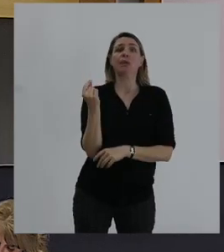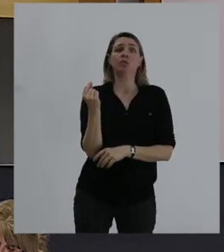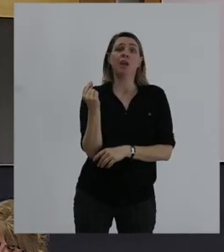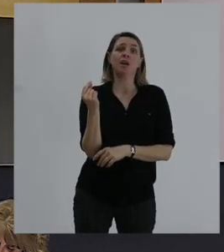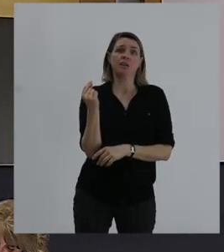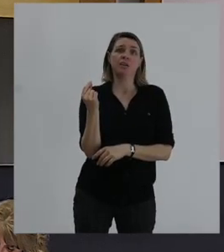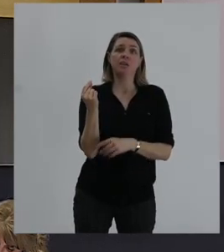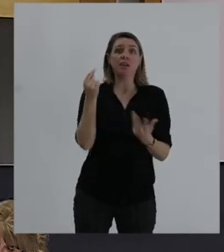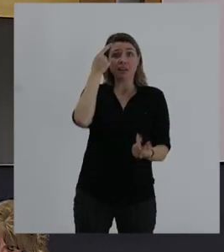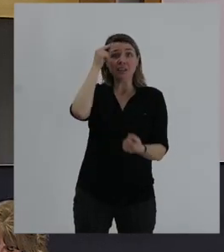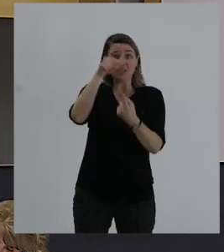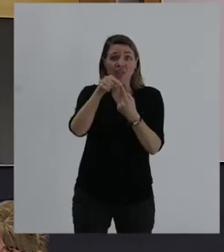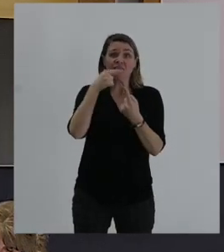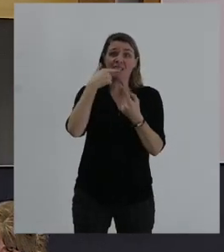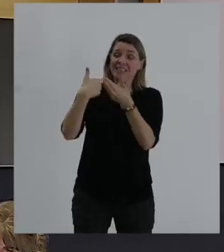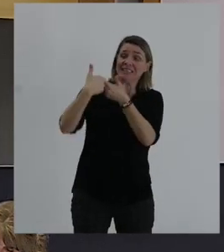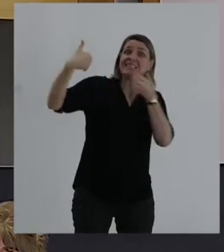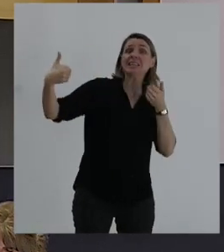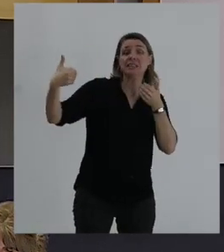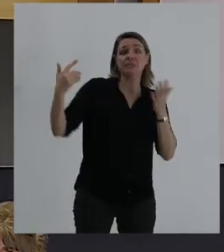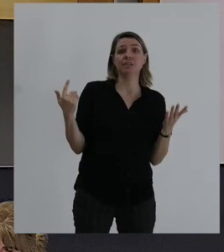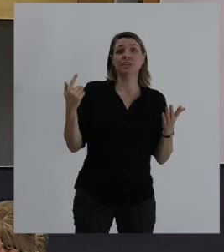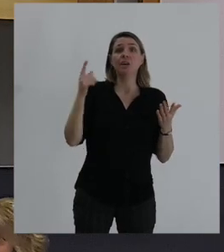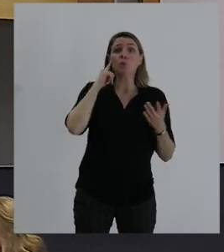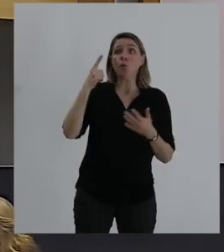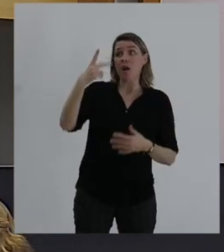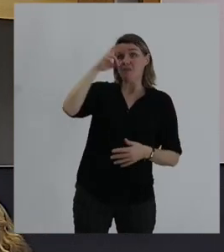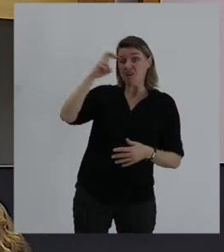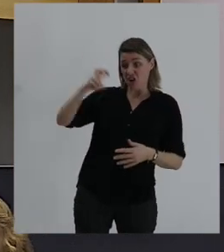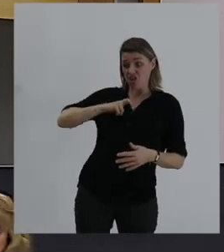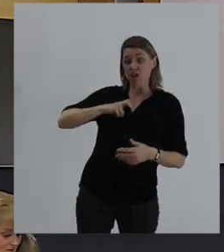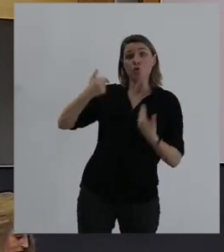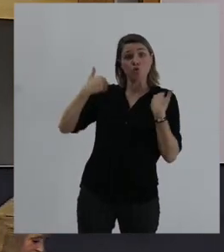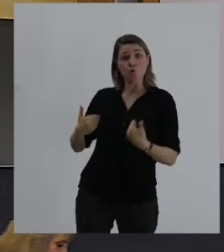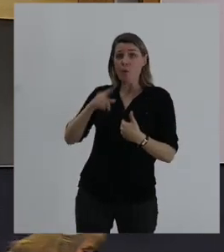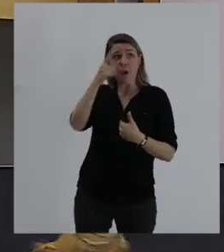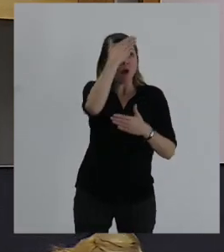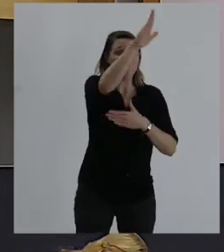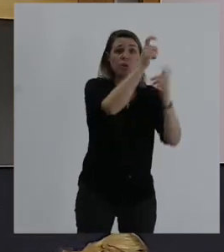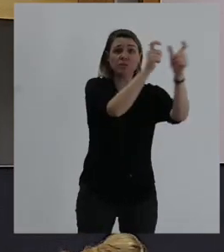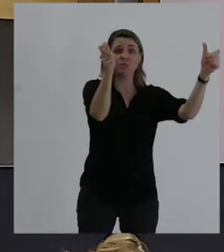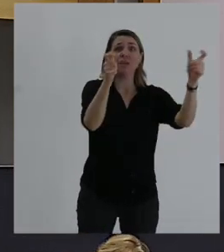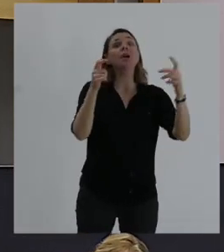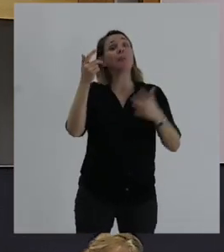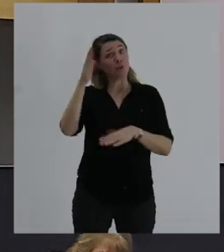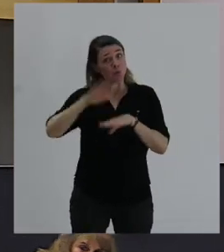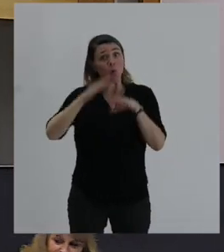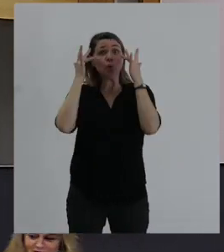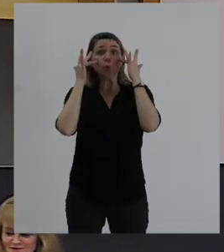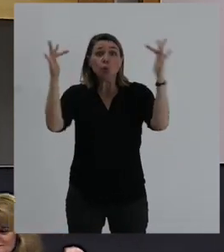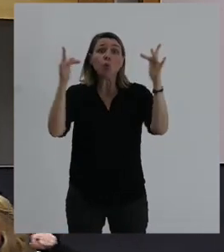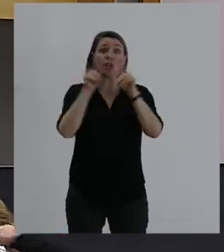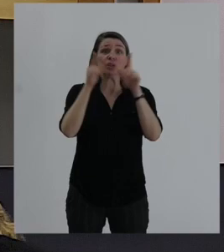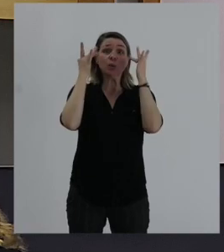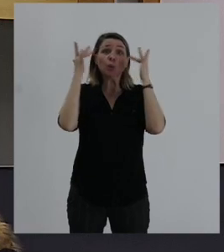pour ça sur la notion de distinctif. Pourquoi on va venir nous chercher, nous, plutôt qu'un autre? Sur culture et interculturalité, on a